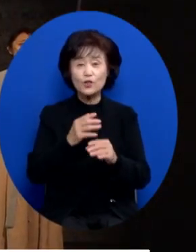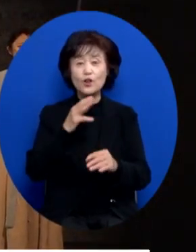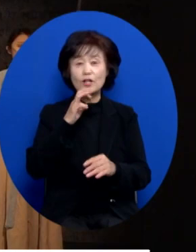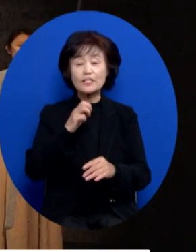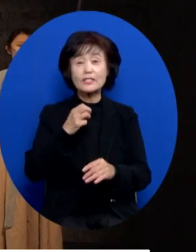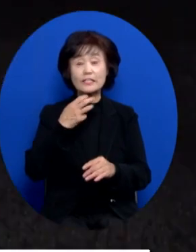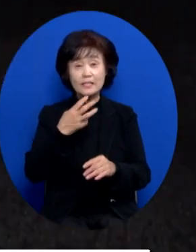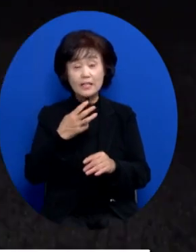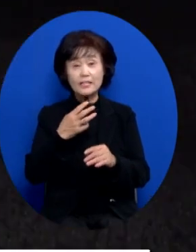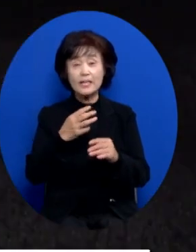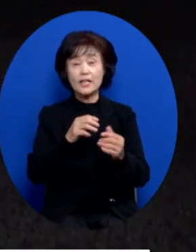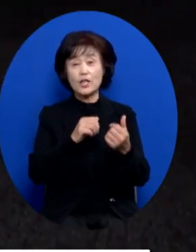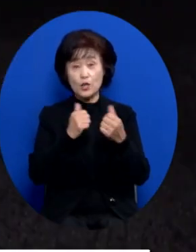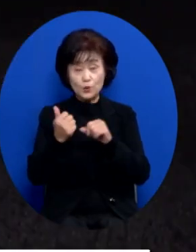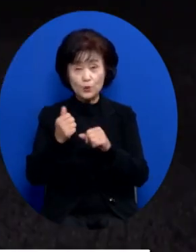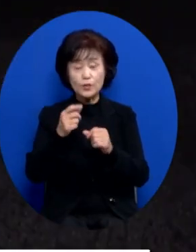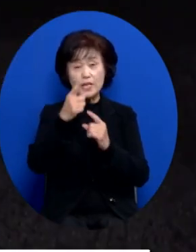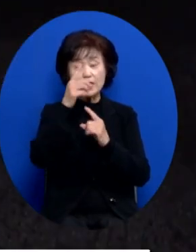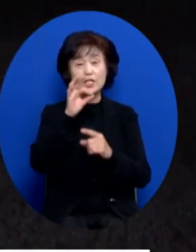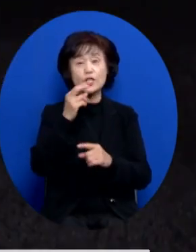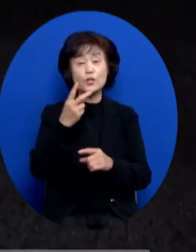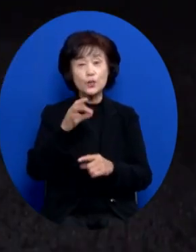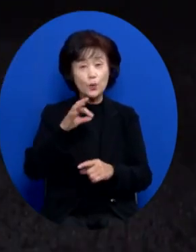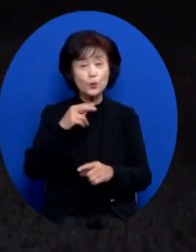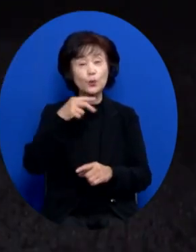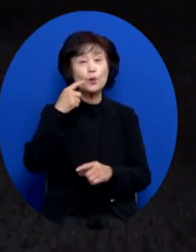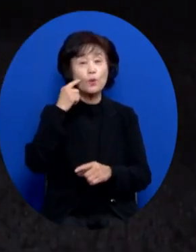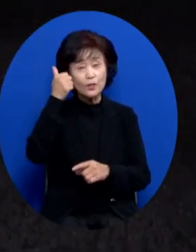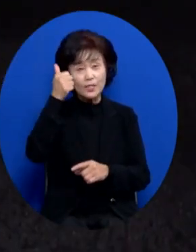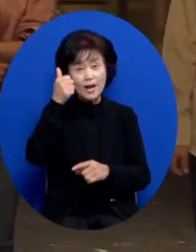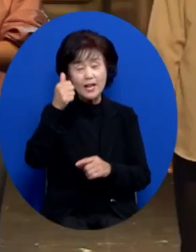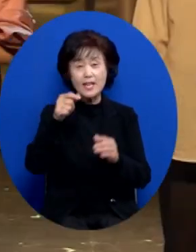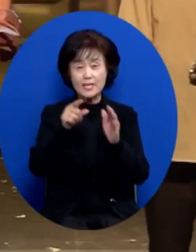생을 마친 이용도 목사의 신앙을 보여줍니다.